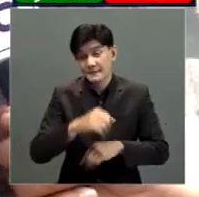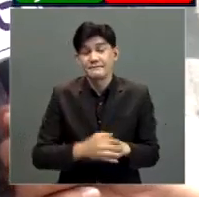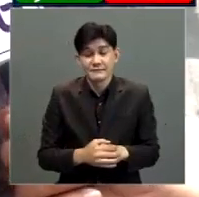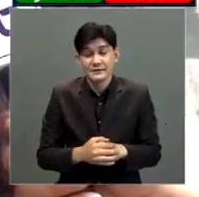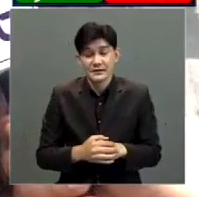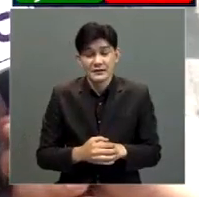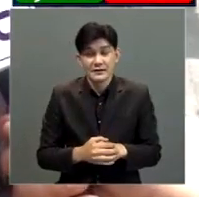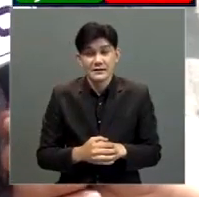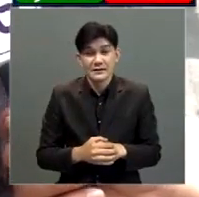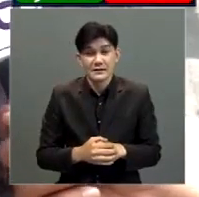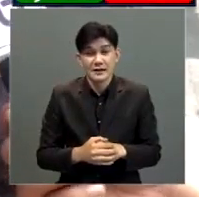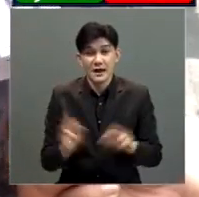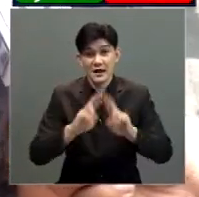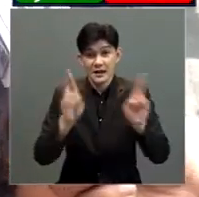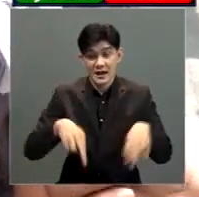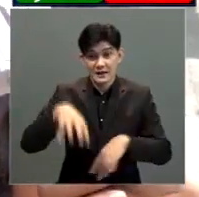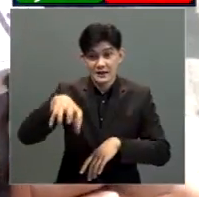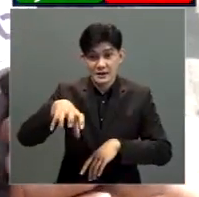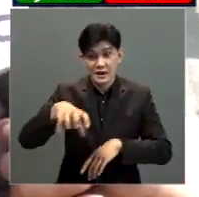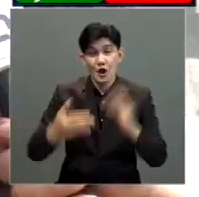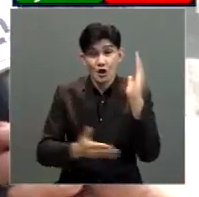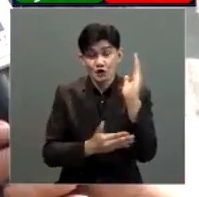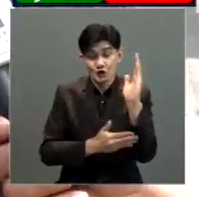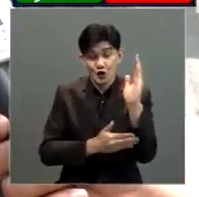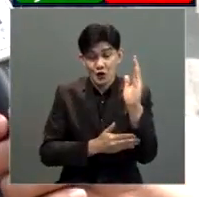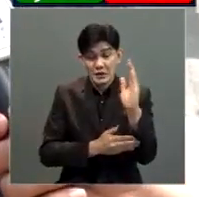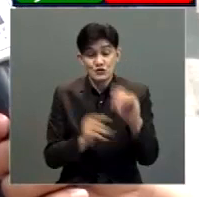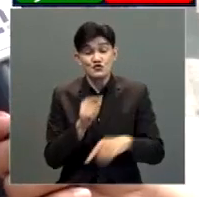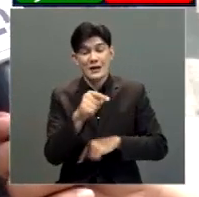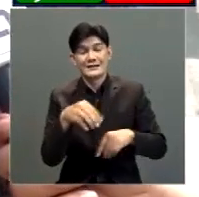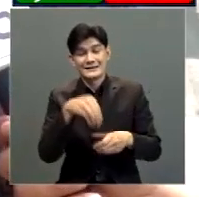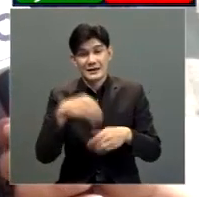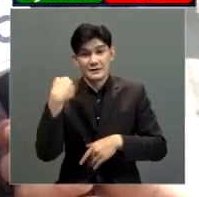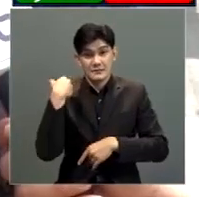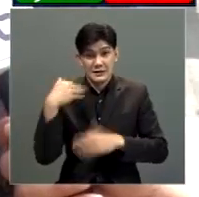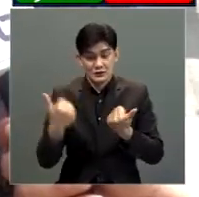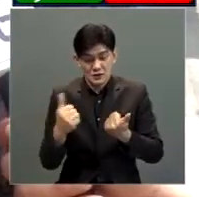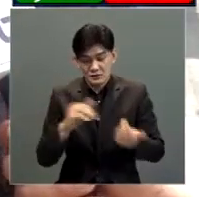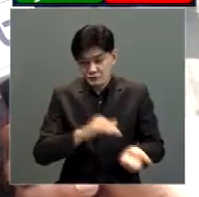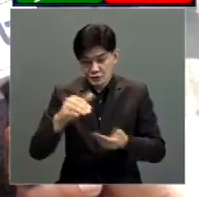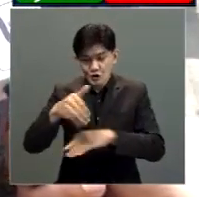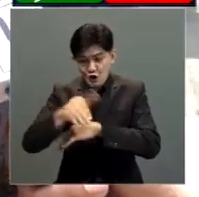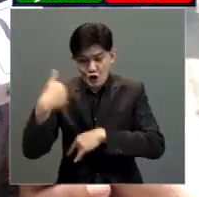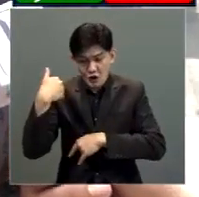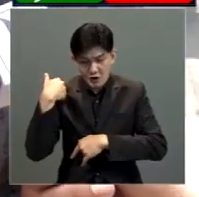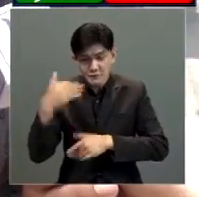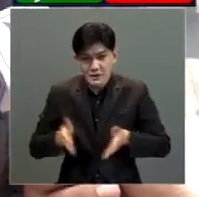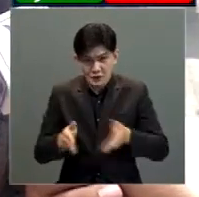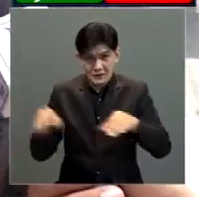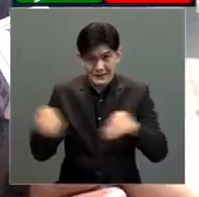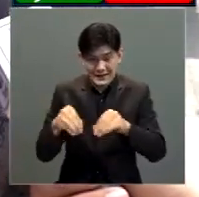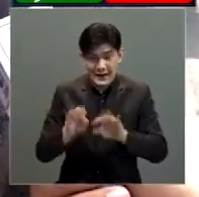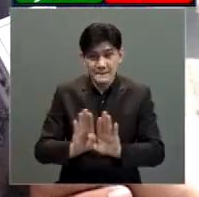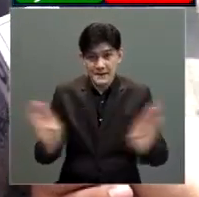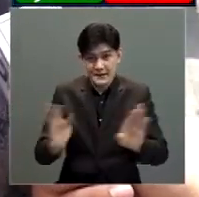ครับจริงๆร้านอยู่ข้างในซอยอันนี้ต้องออกมาอยู่ข้างนอกเพื่อที่จะมา